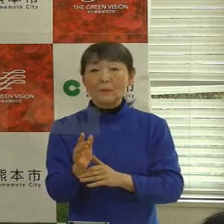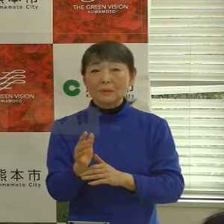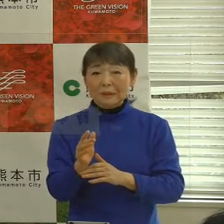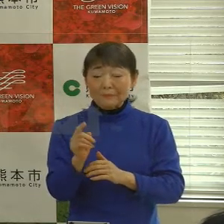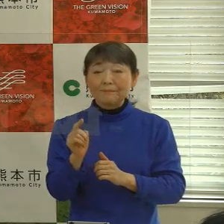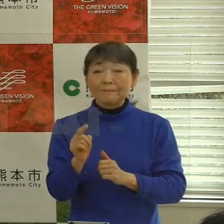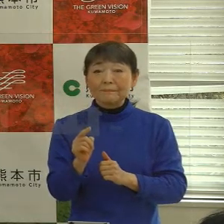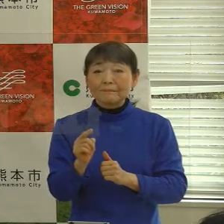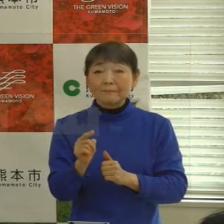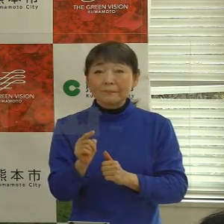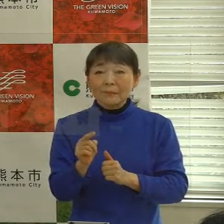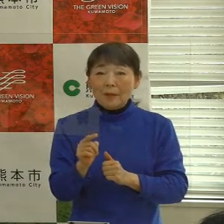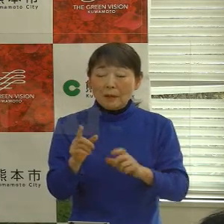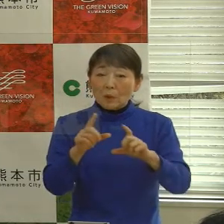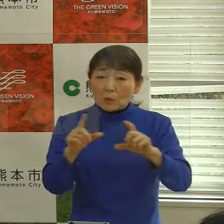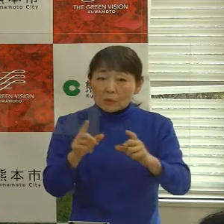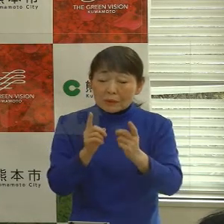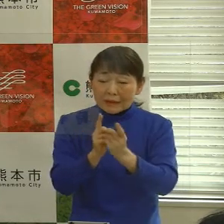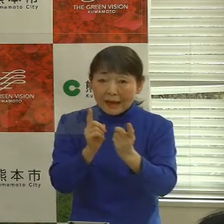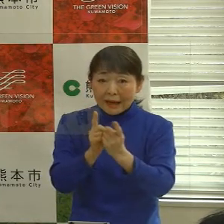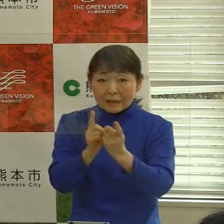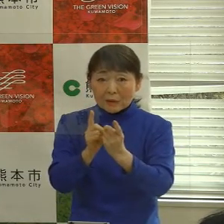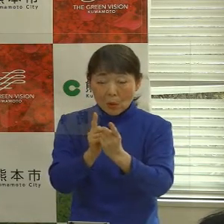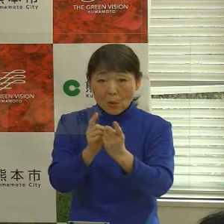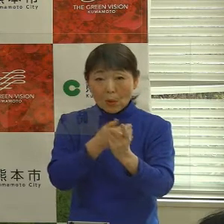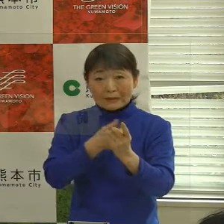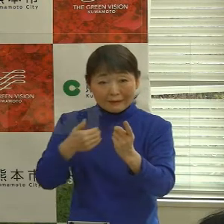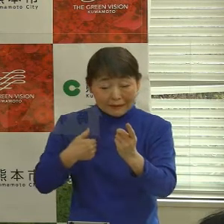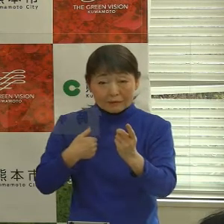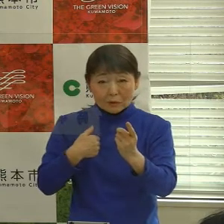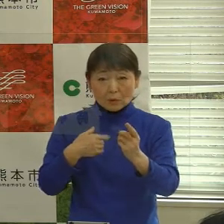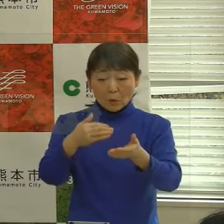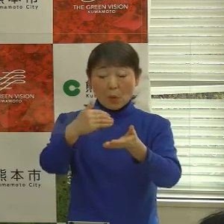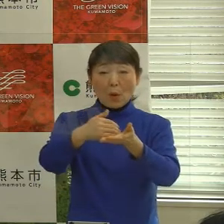必要であれば対応するというご説明でした。